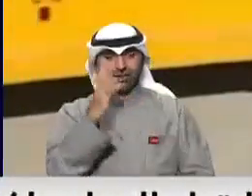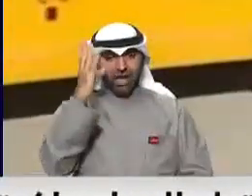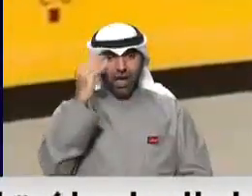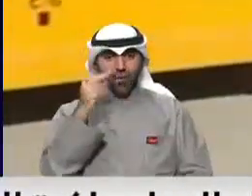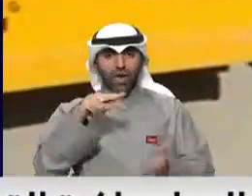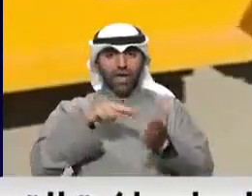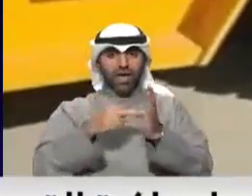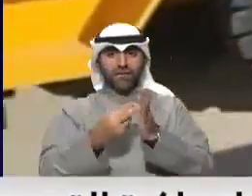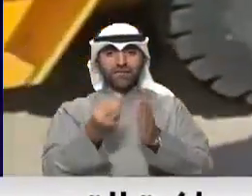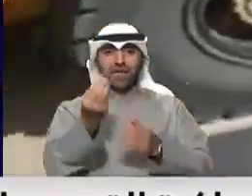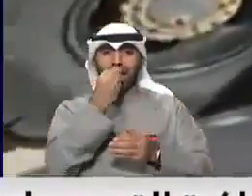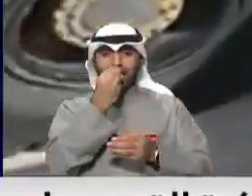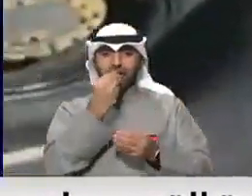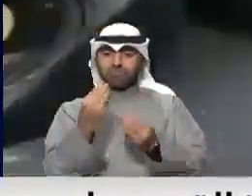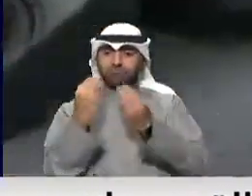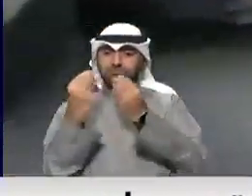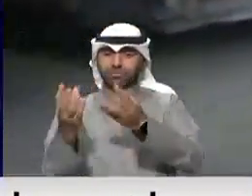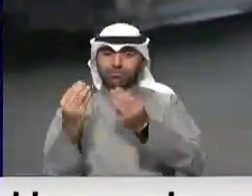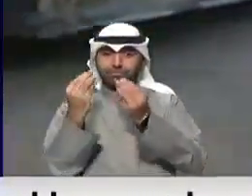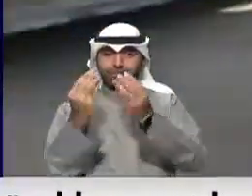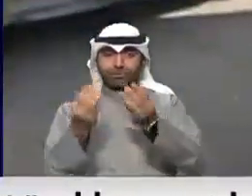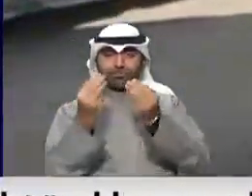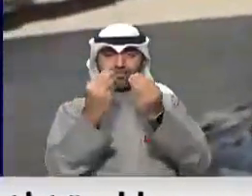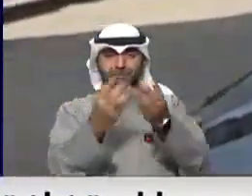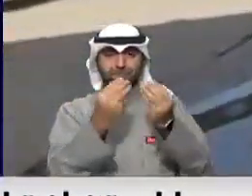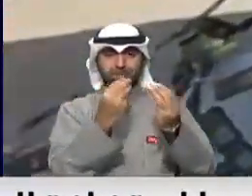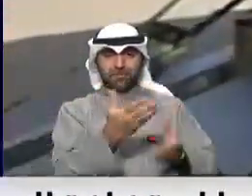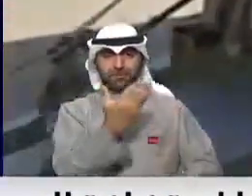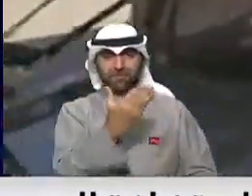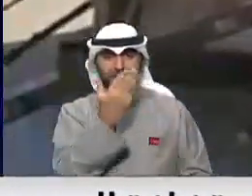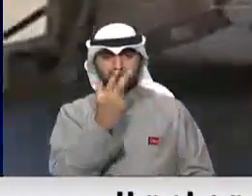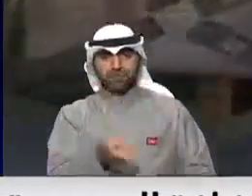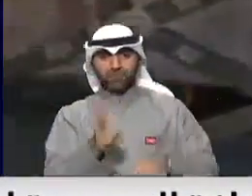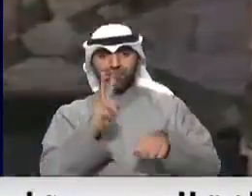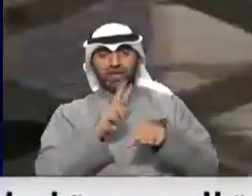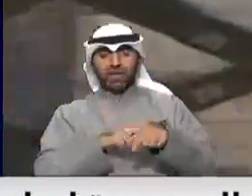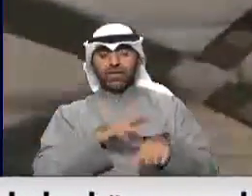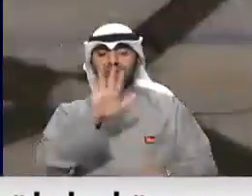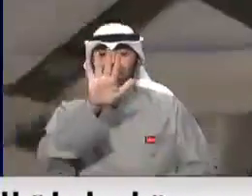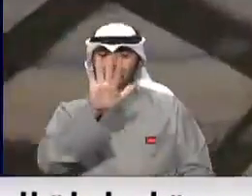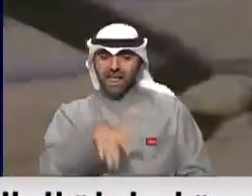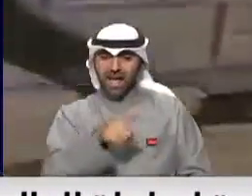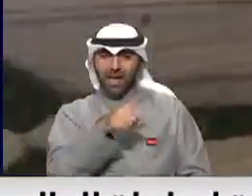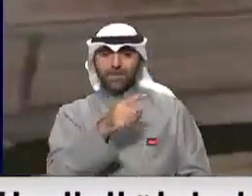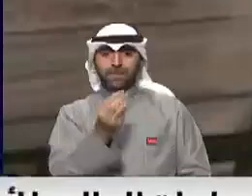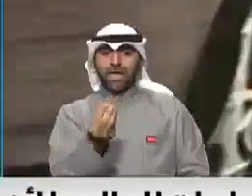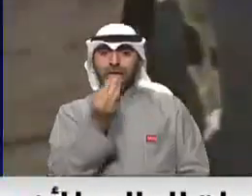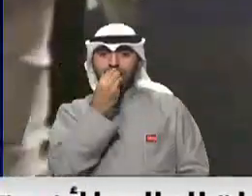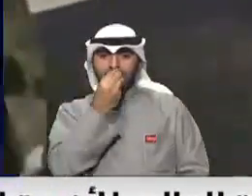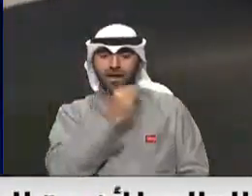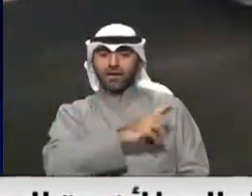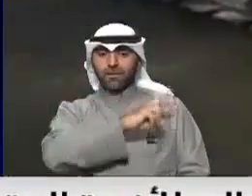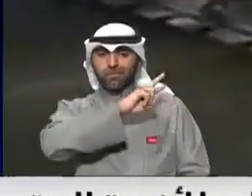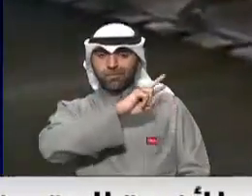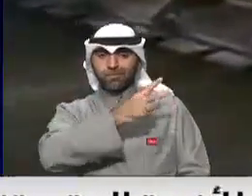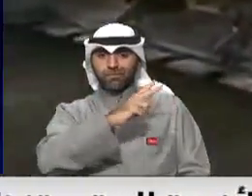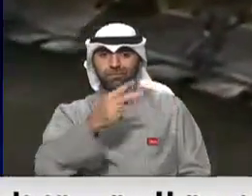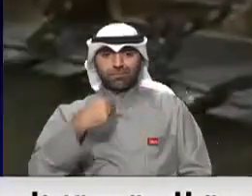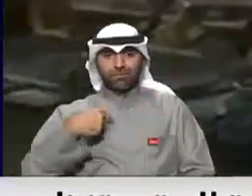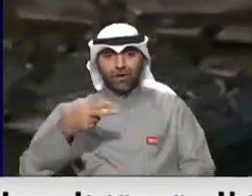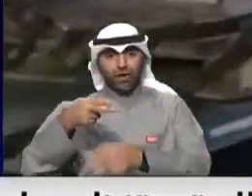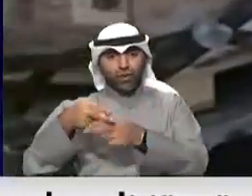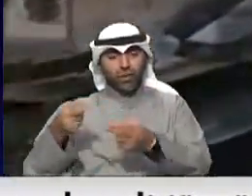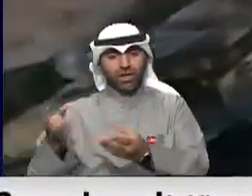في دولة تركيا إن إحنا نشتريها عن طريق المنظمات والجمعيات الرسمية ونقدمها بدل أن يعني تكلفنا